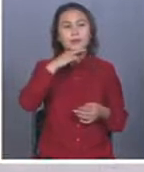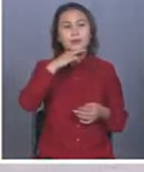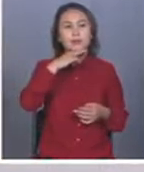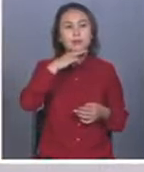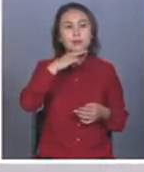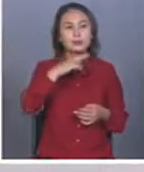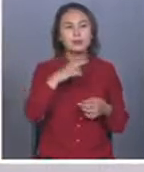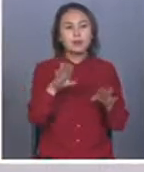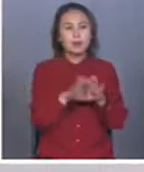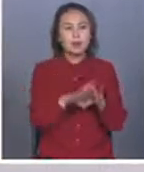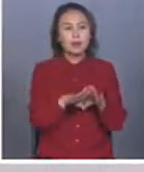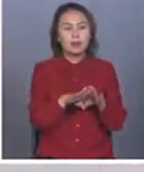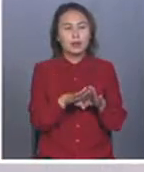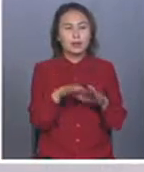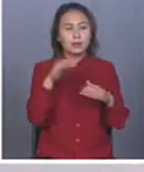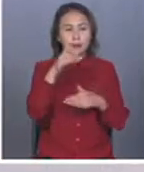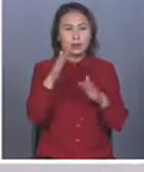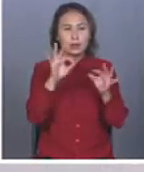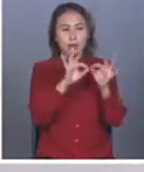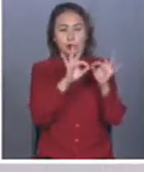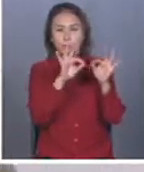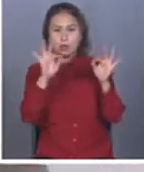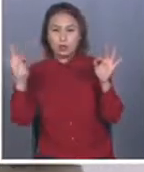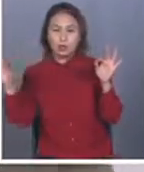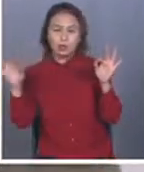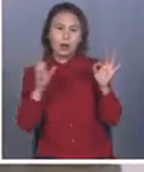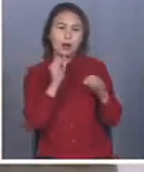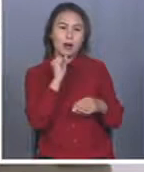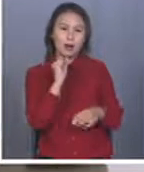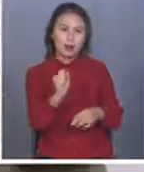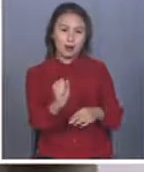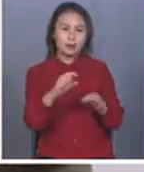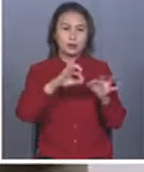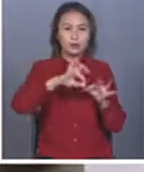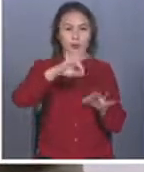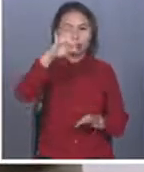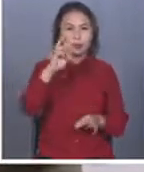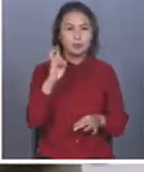сол біз танысқан тіктөрт бұрыш ұзындығы A, ені B деп белгіленген.